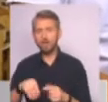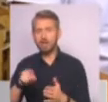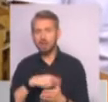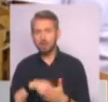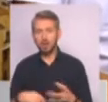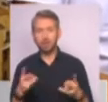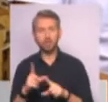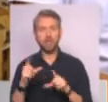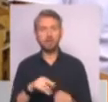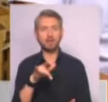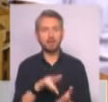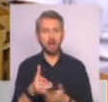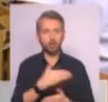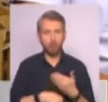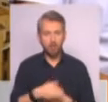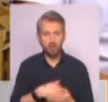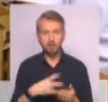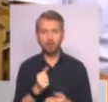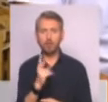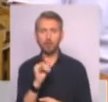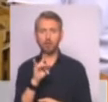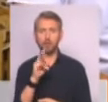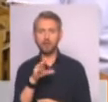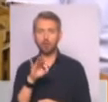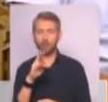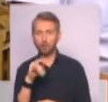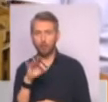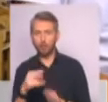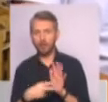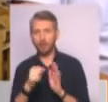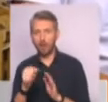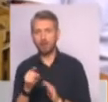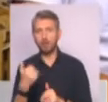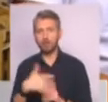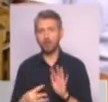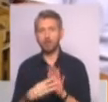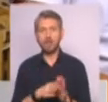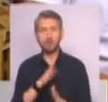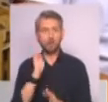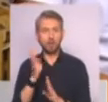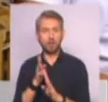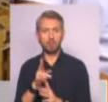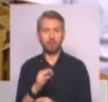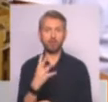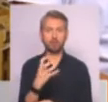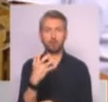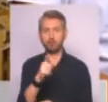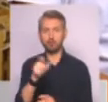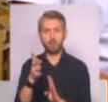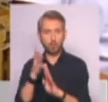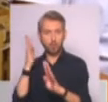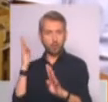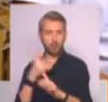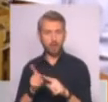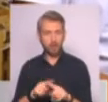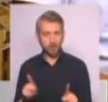в центральный совбез на Курнатовского 7А, а там уже, извините, в 9 утра стоит по 400-500 человек. Так это